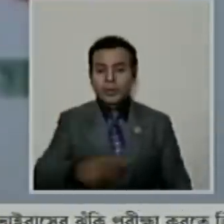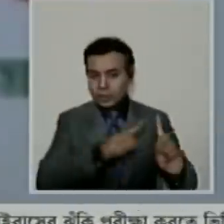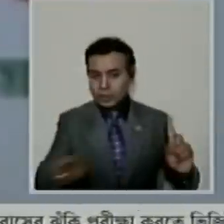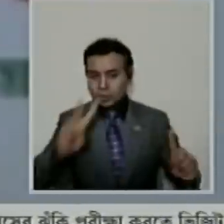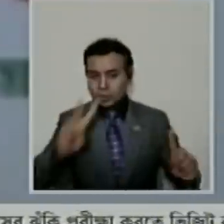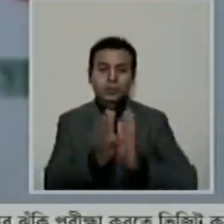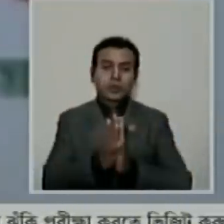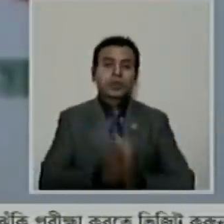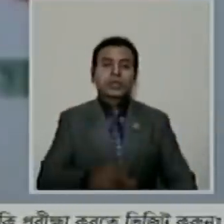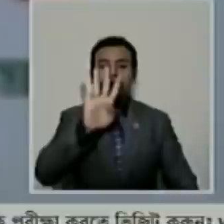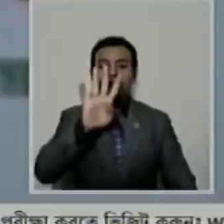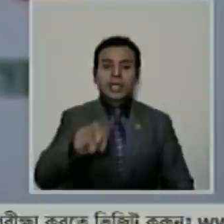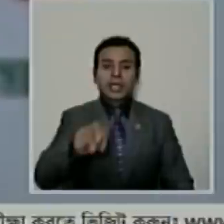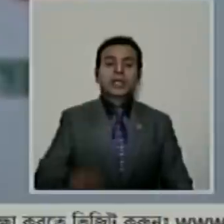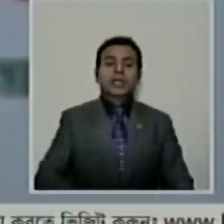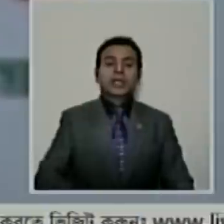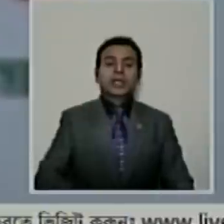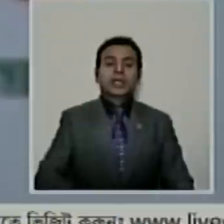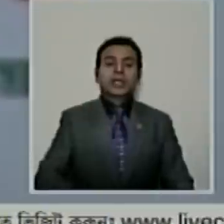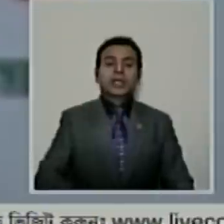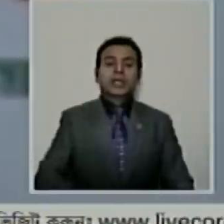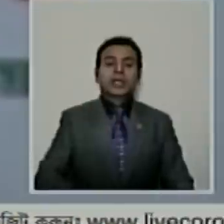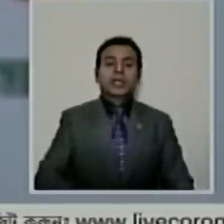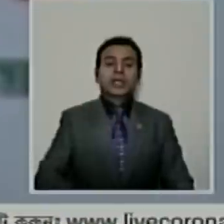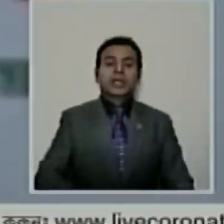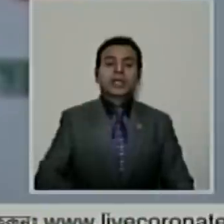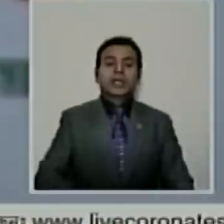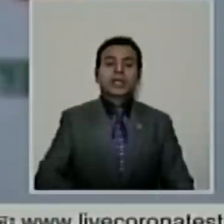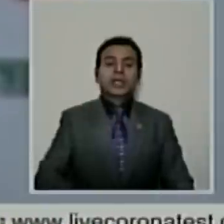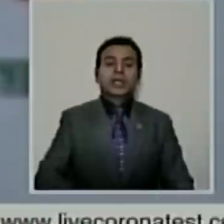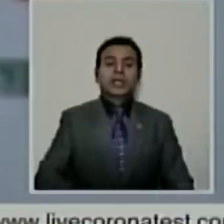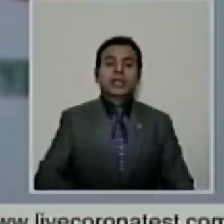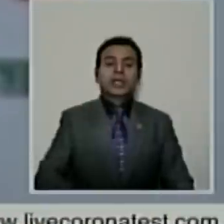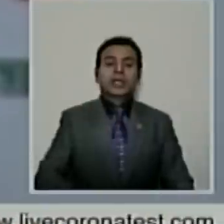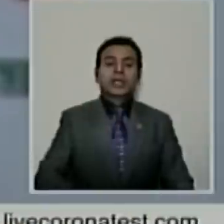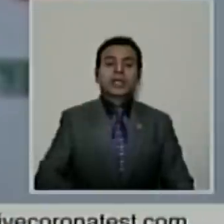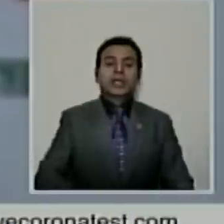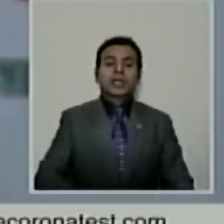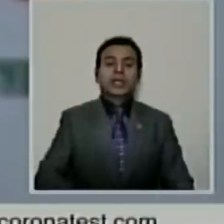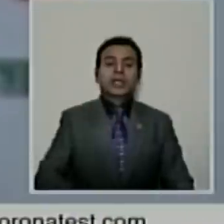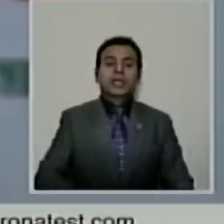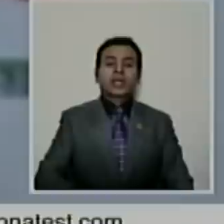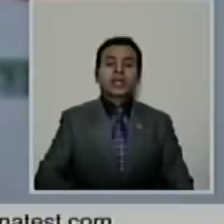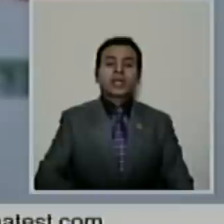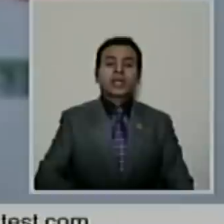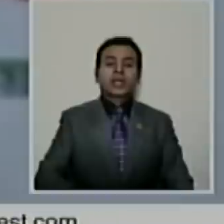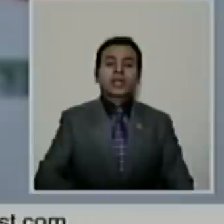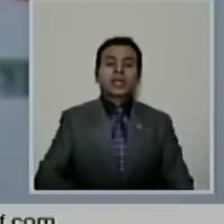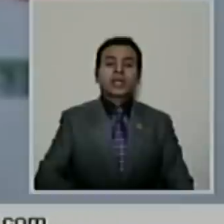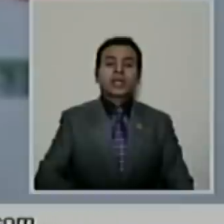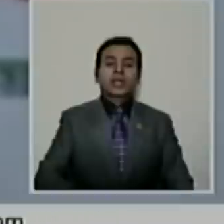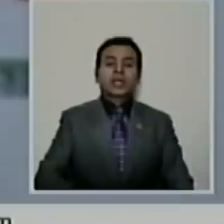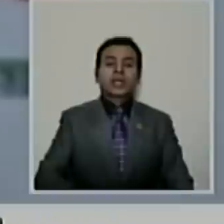বলব যে নিজের সুরক্ষা নিজের কাছে। আমি নিজেকে সুরক্ষিত রাখার জন্য